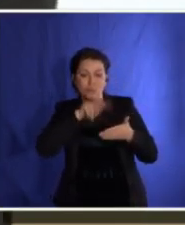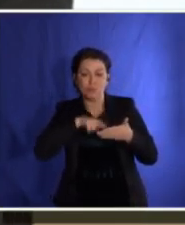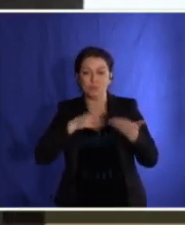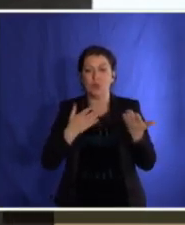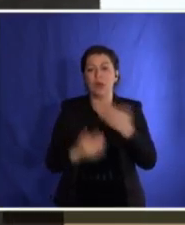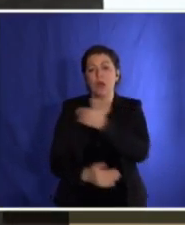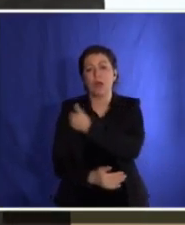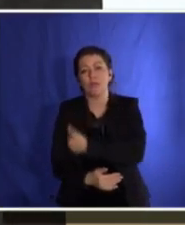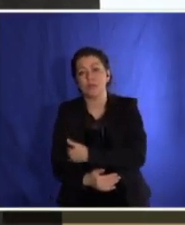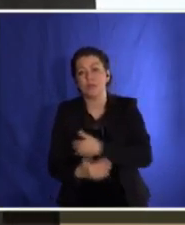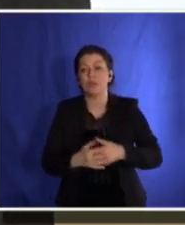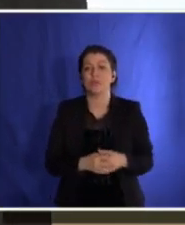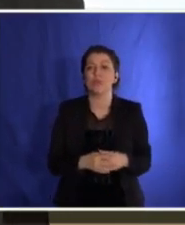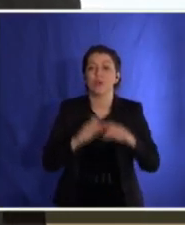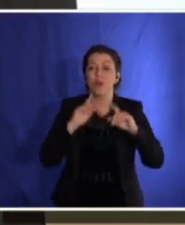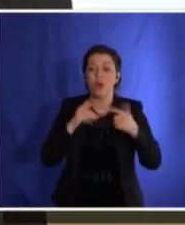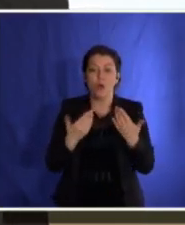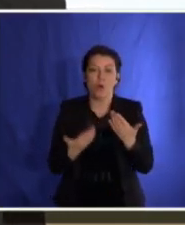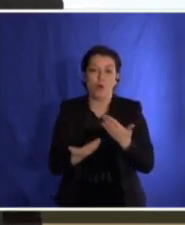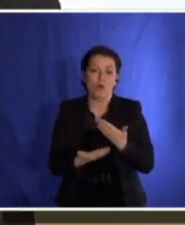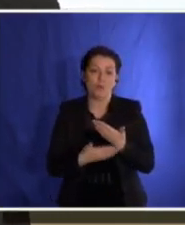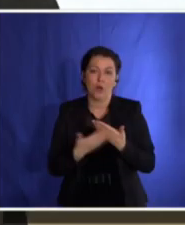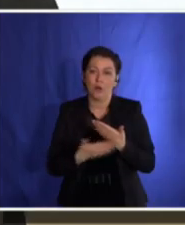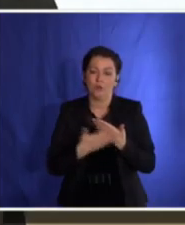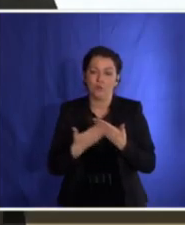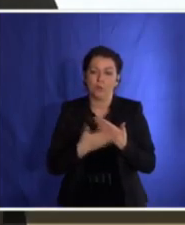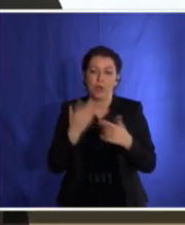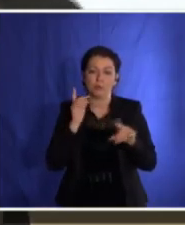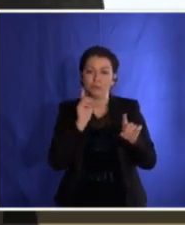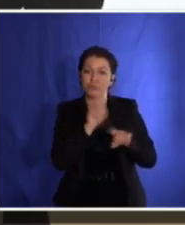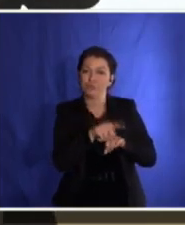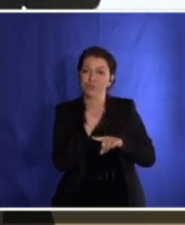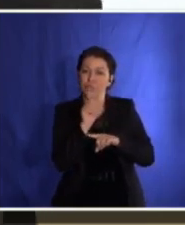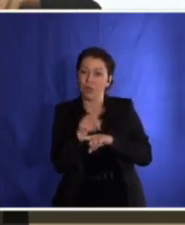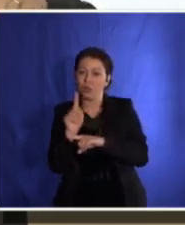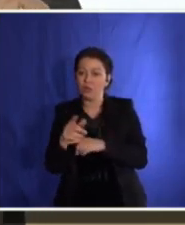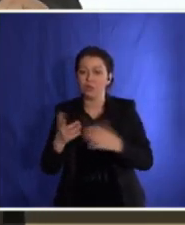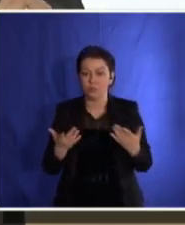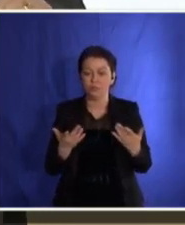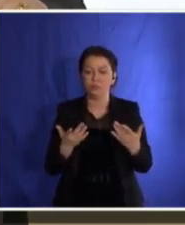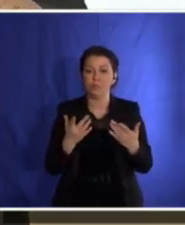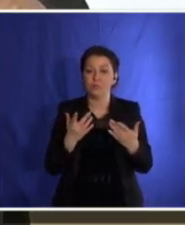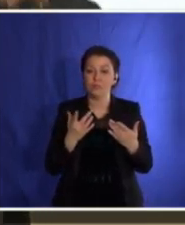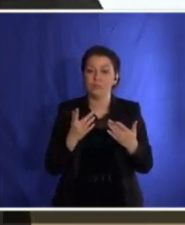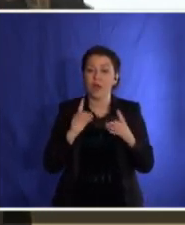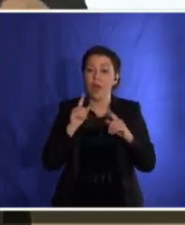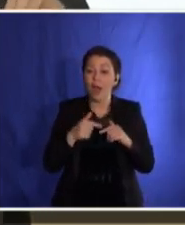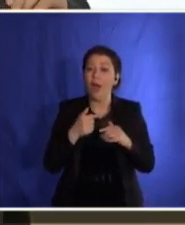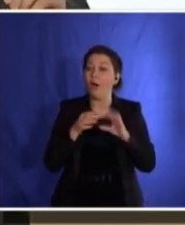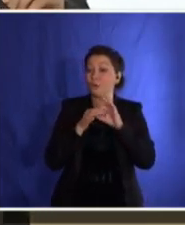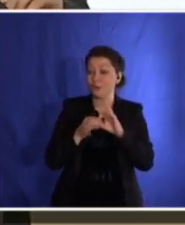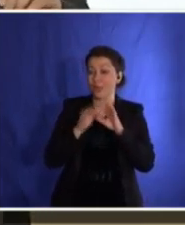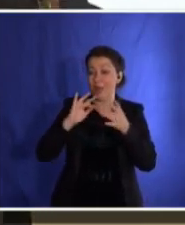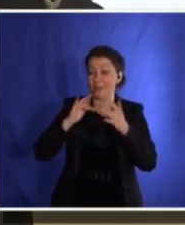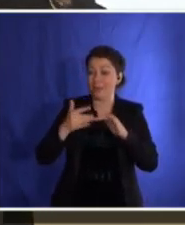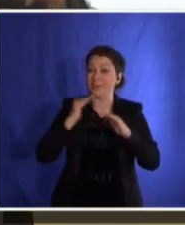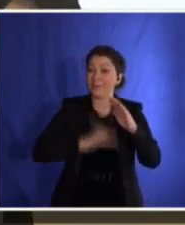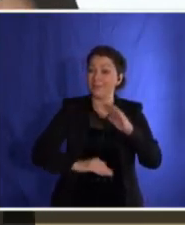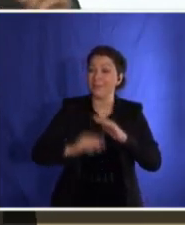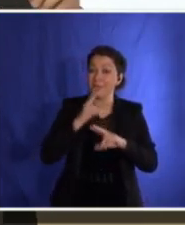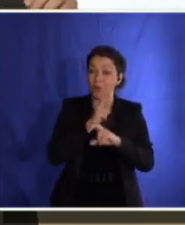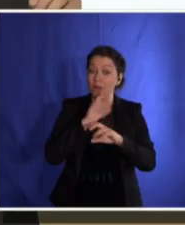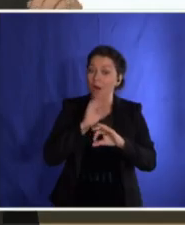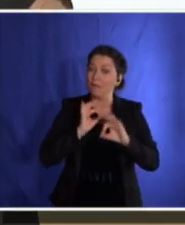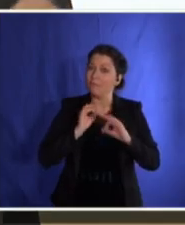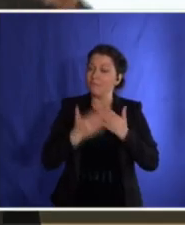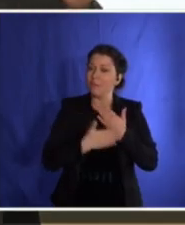anderen Seite auch Bestellungen vornehmen kann. Und hier hat Niederösterreich ein Musterbeispiel gemacht,